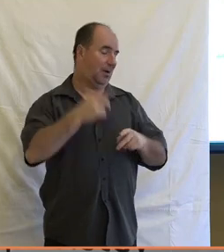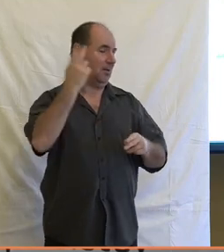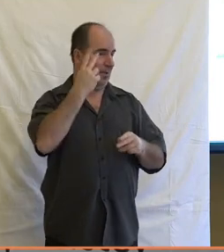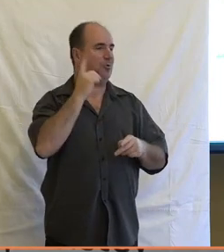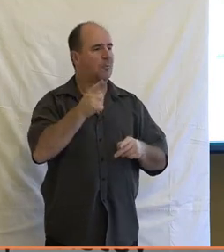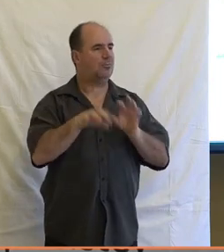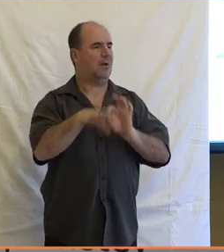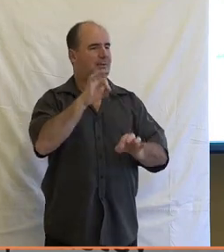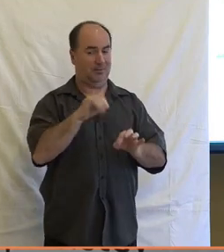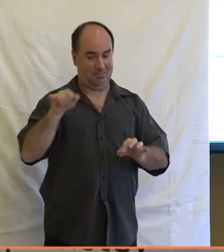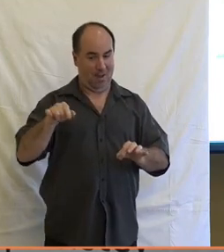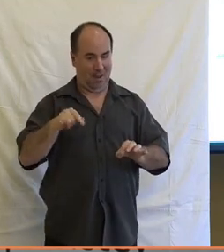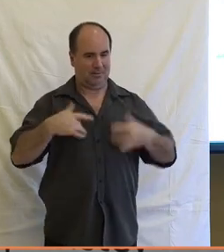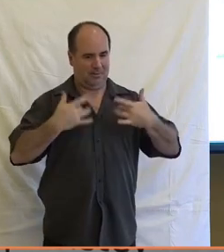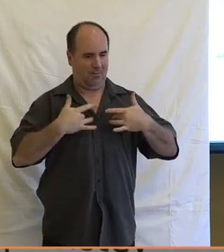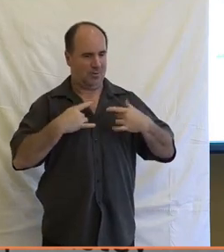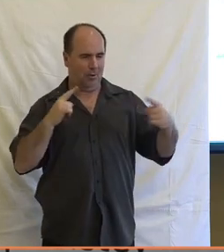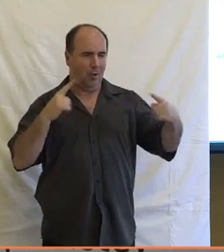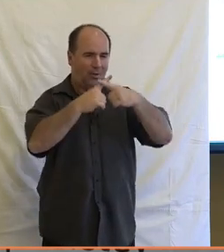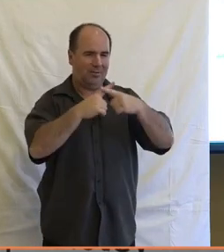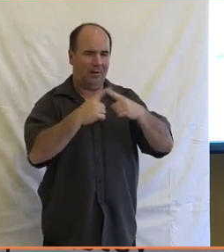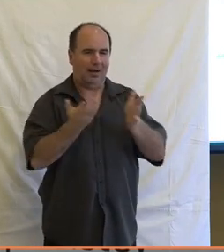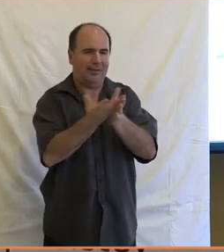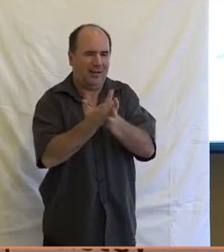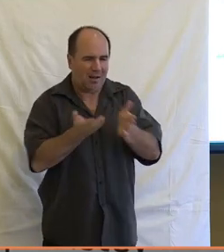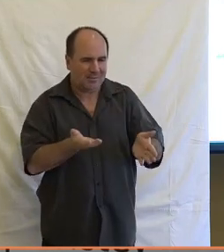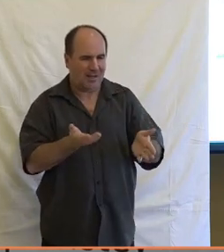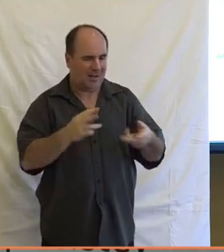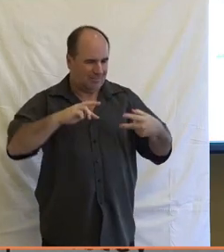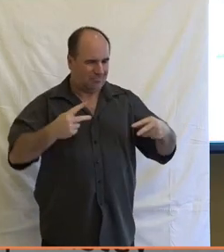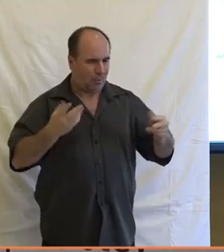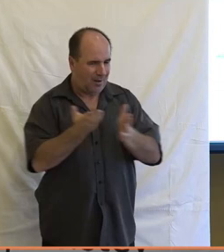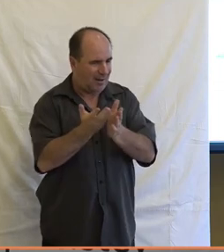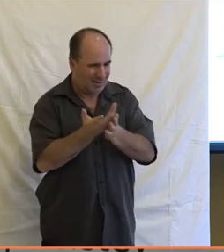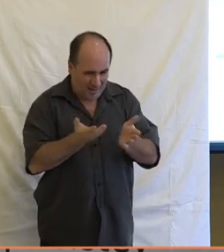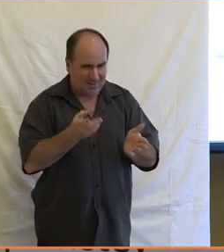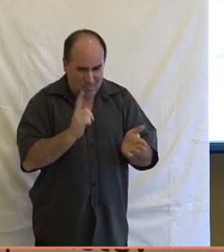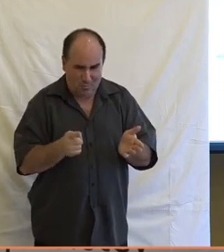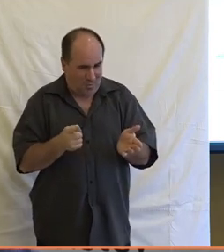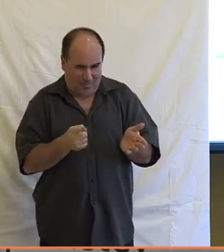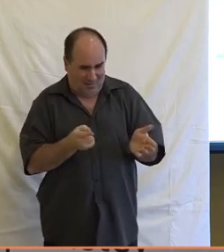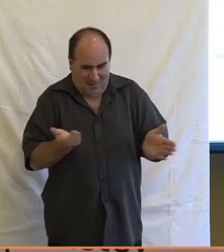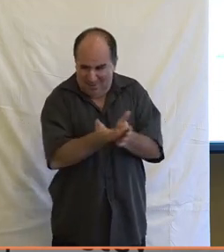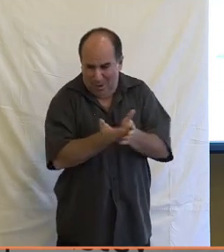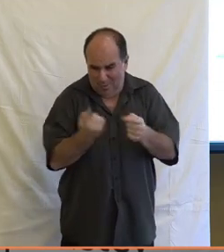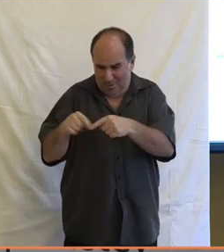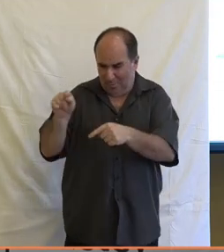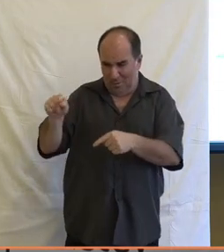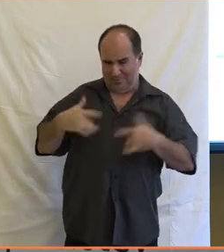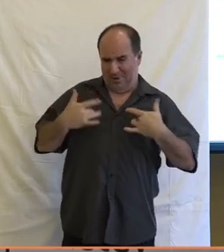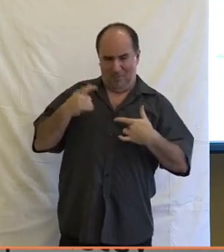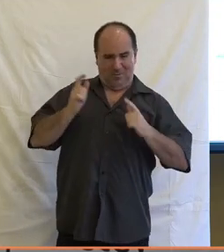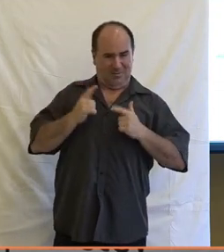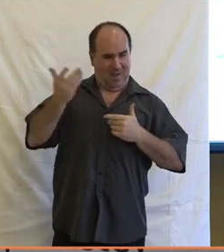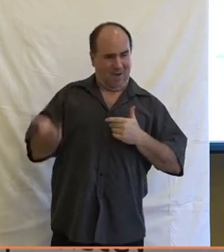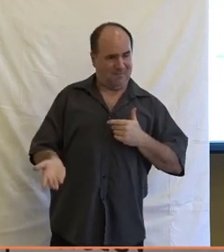potom se bavíme o tom, jestli to třeba používat nebo ne. Takže já si myslím, že většina těch technologií prostě pomáhá je nějakým